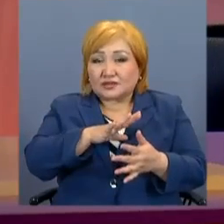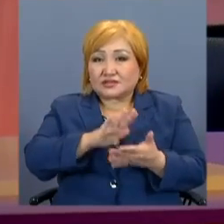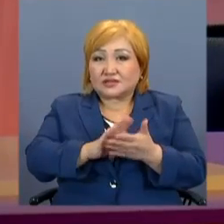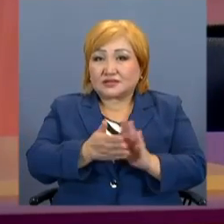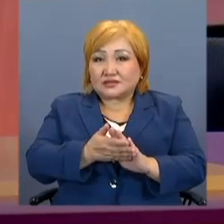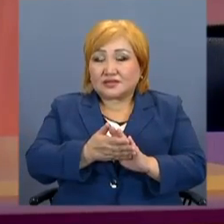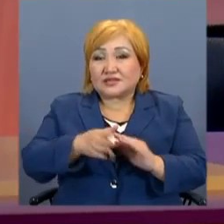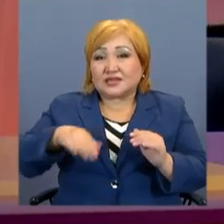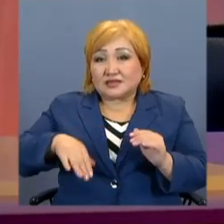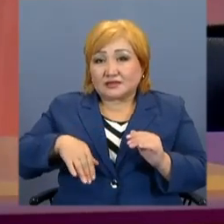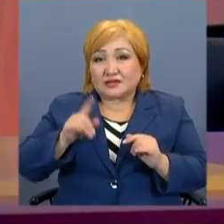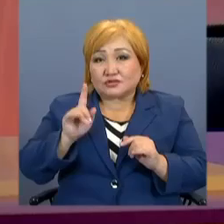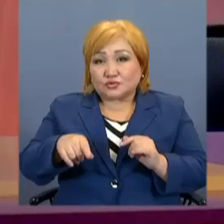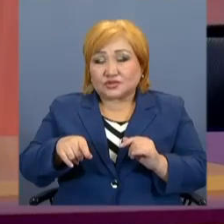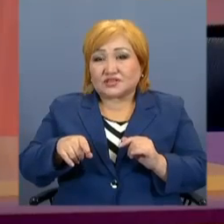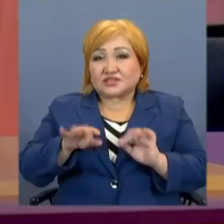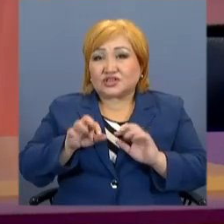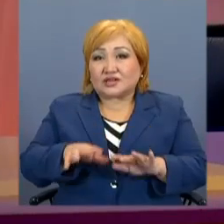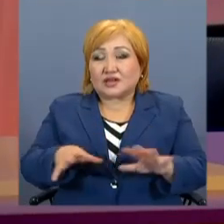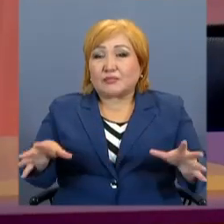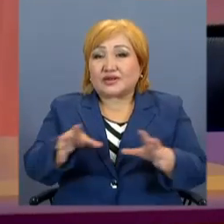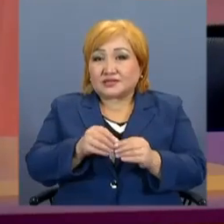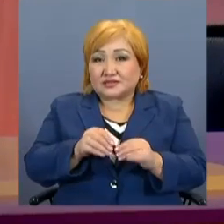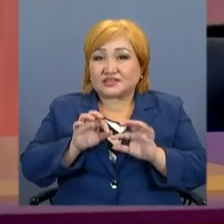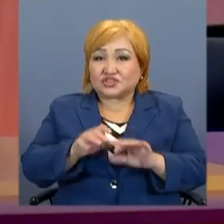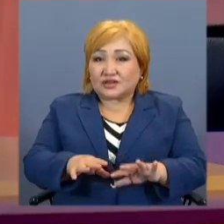іс-шаралар жаңағы бірлескен іс-шаралар қолданды.